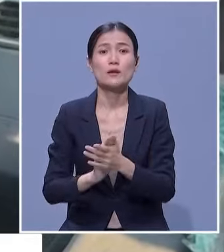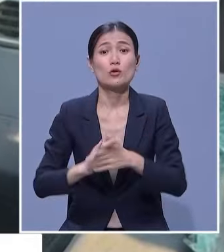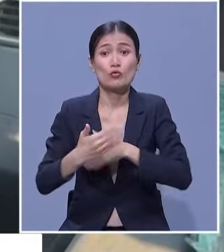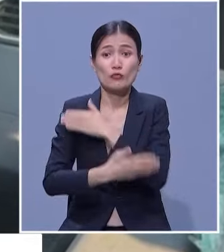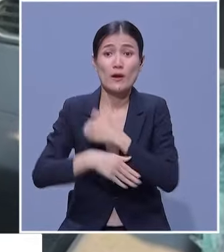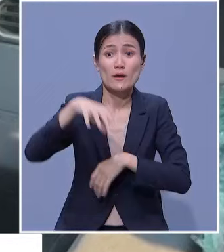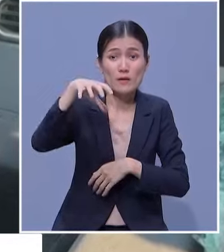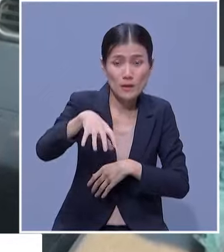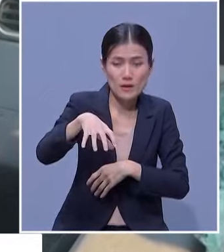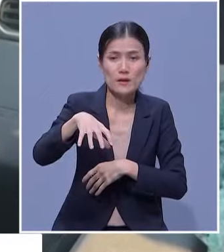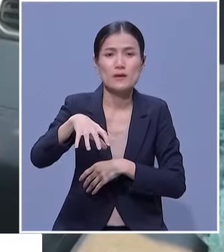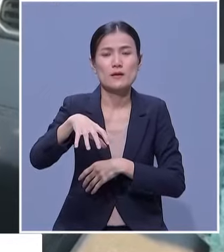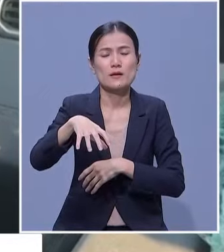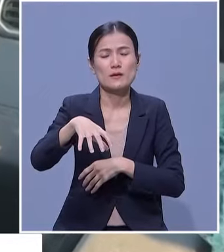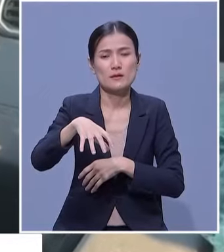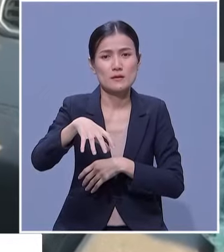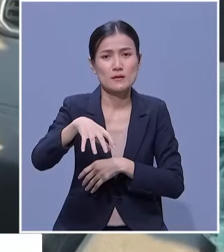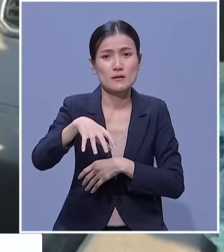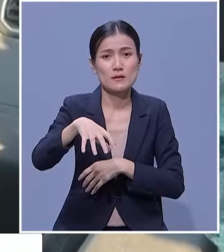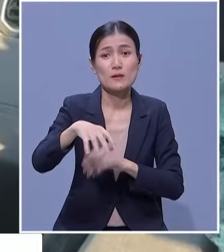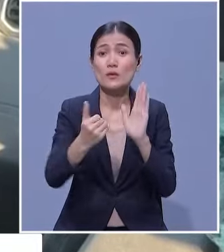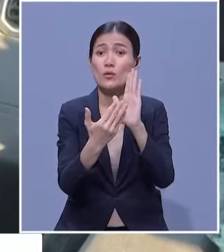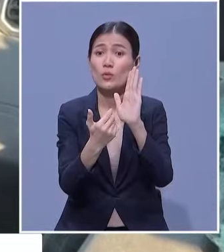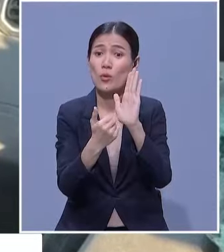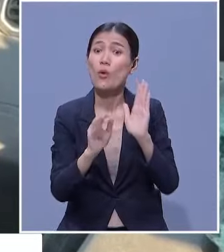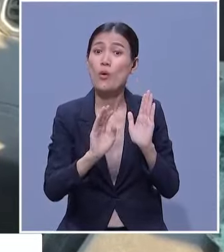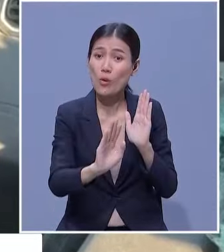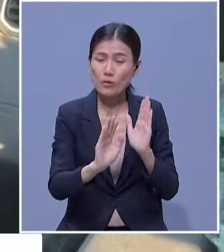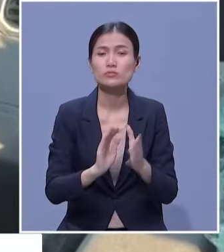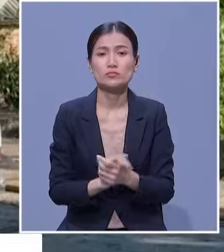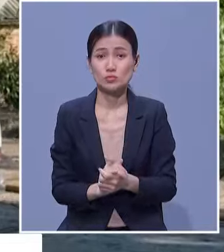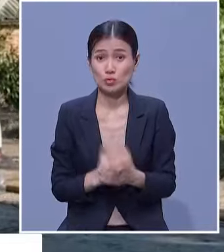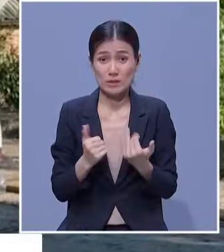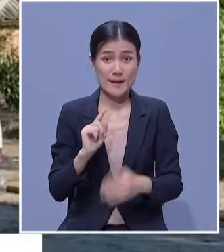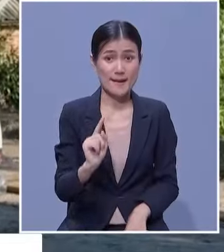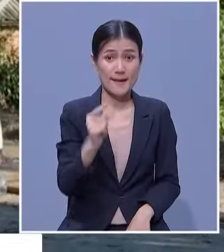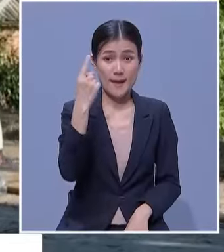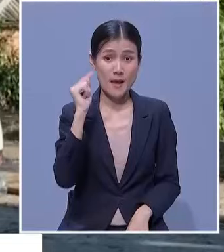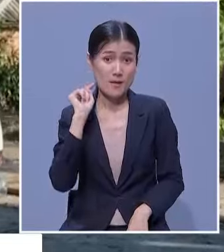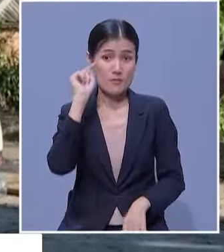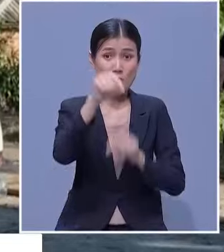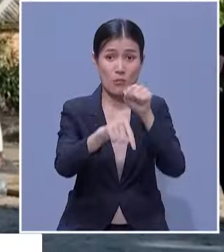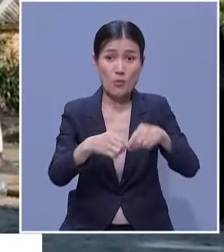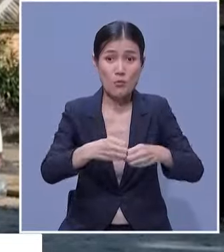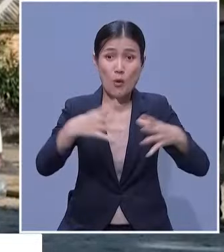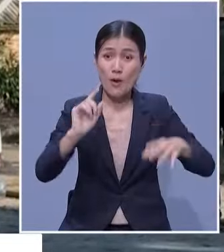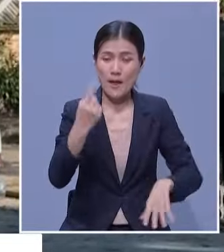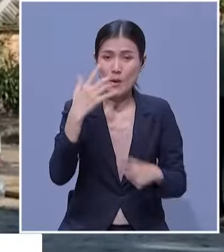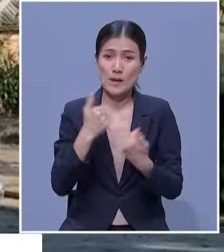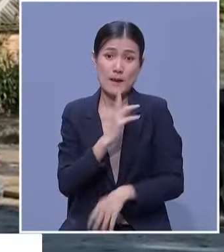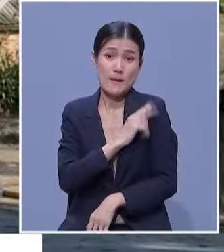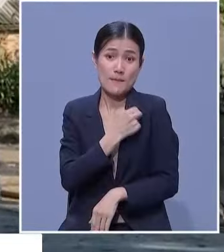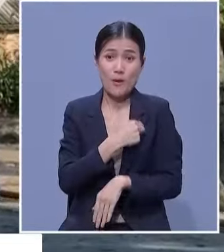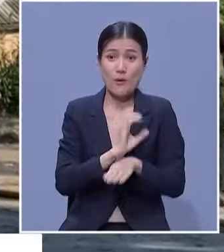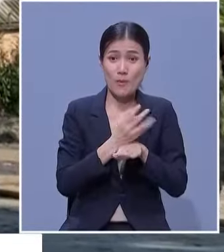เมืองบูดีทางตะวันตกเฉียงใต้ของคาคีฟโดยหลังจากการโจมตีครั้งแรกทีมกู้ภัยได้เข้ามาถึงที่เกิดเหตุและ